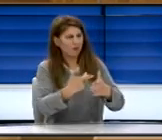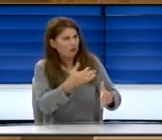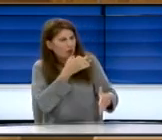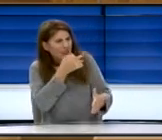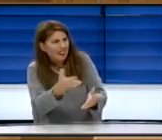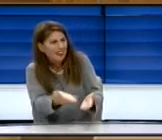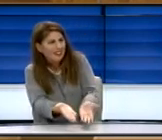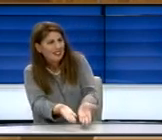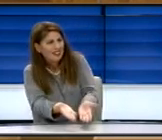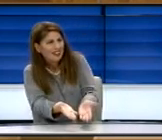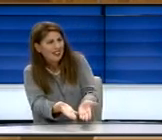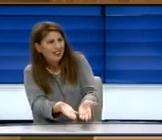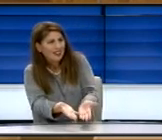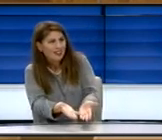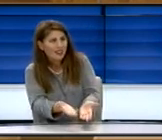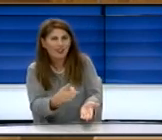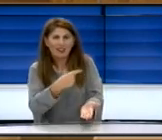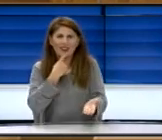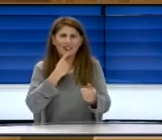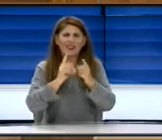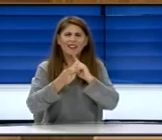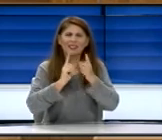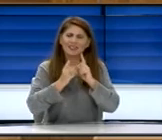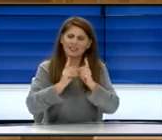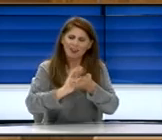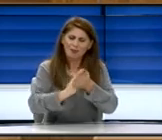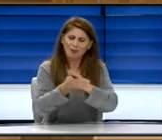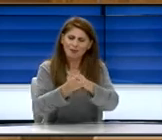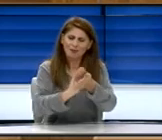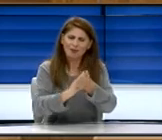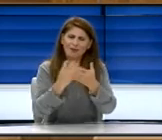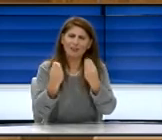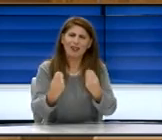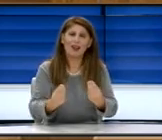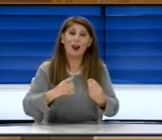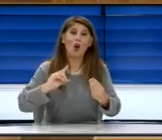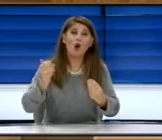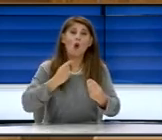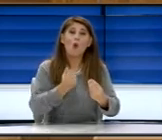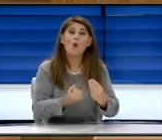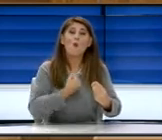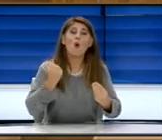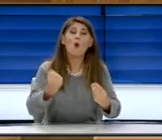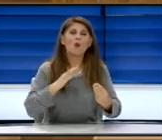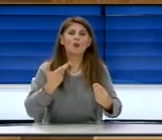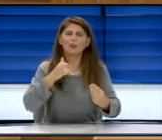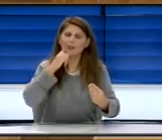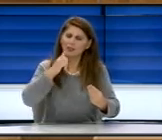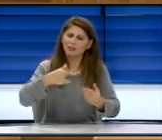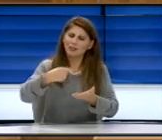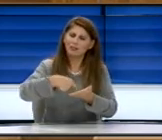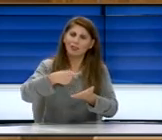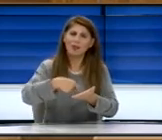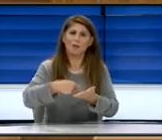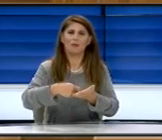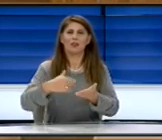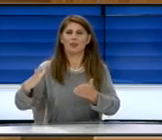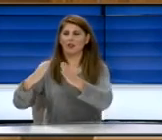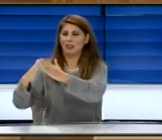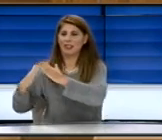αυτά? Μιλημένα, ξυγημένα τα έχετε, κύριε Σταϊκούρα. Όλος σας ο καημός είναι να συνεχίσουν να πληρώνουν